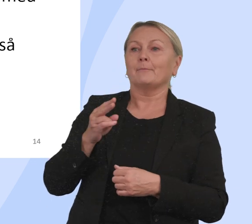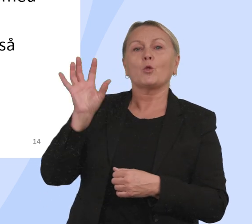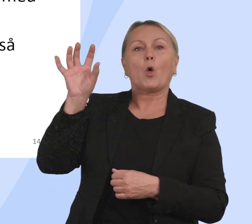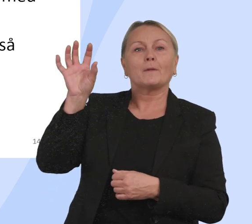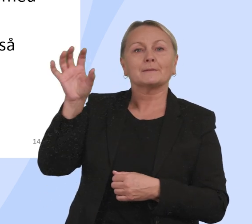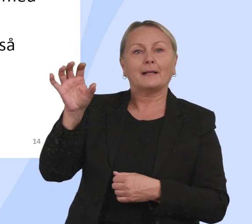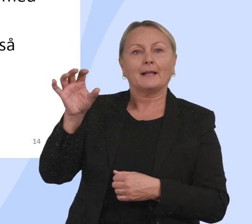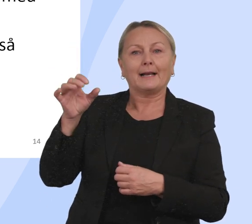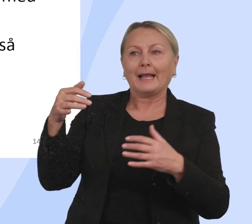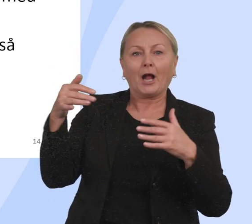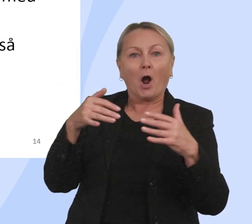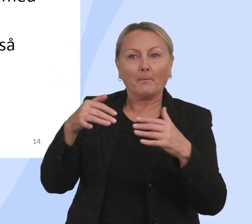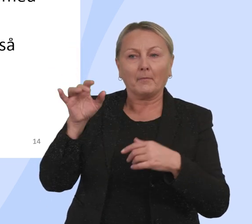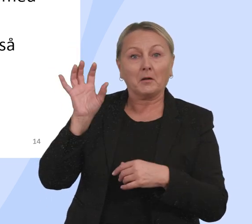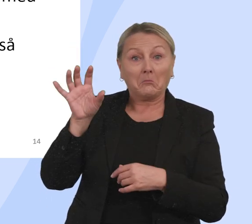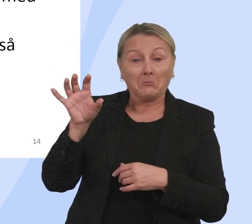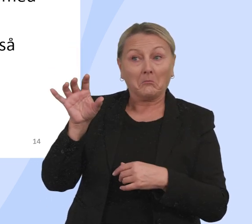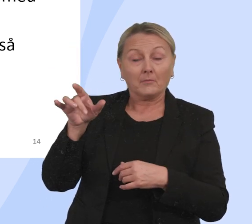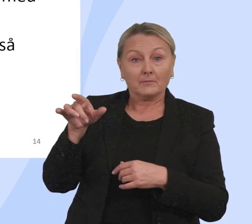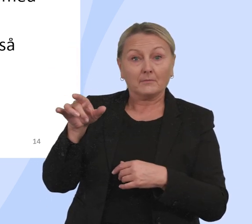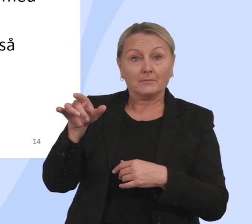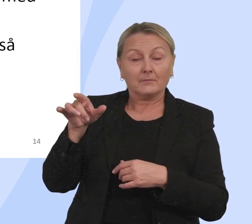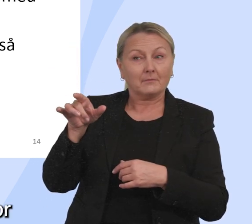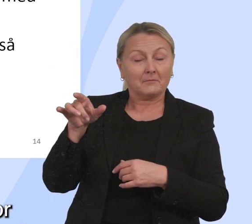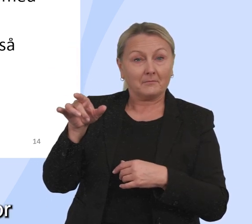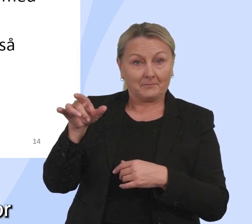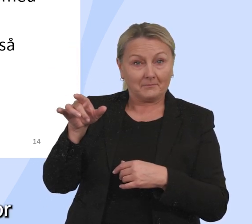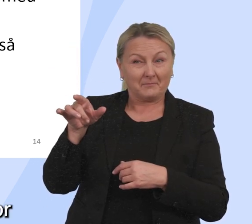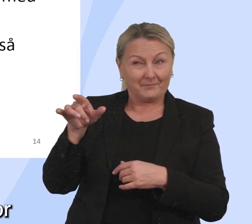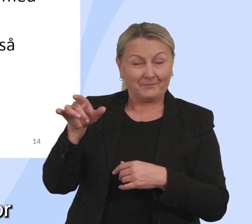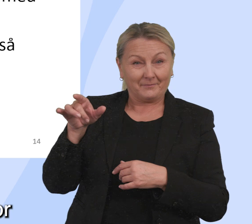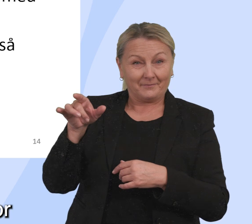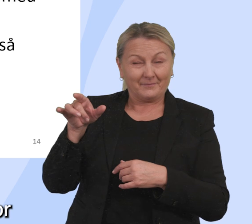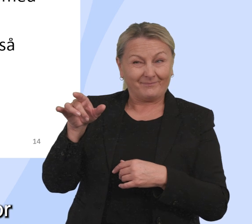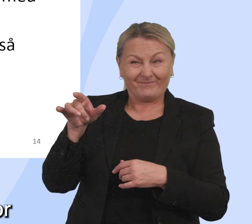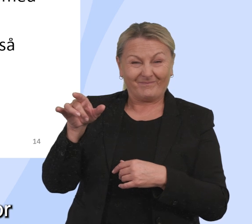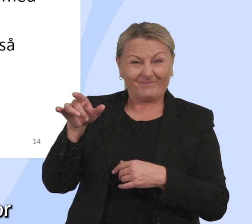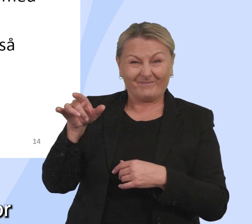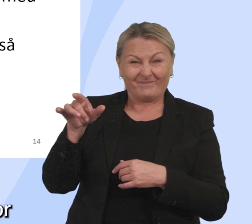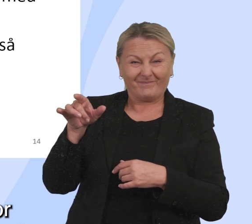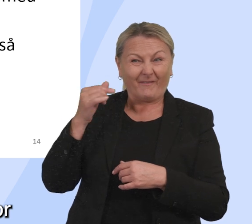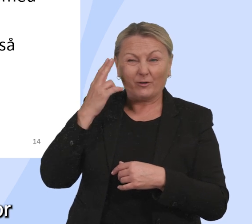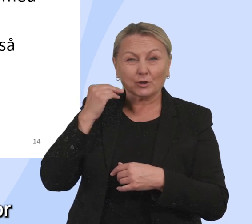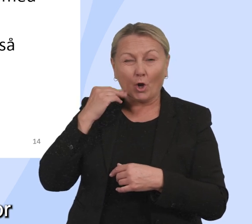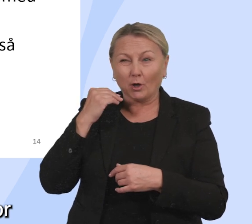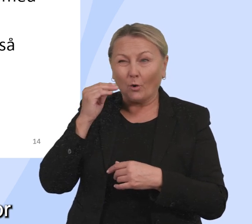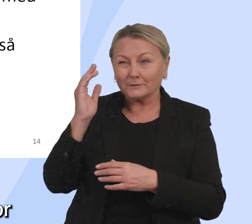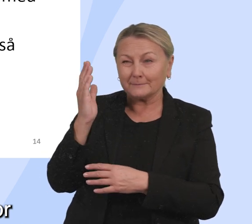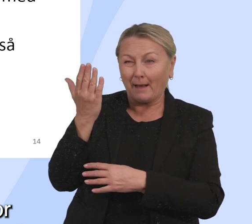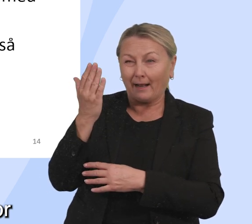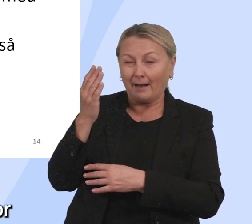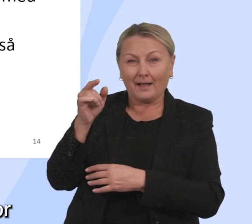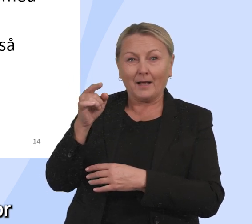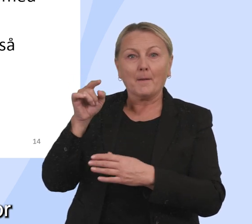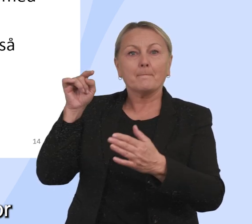som min person, når jeg kigger på en håndboldspiller i en kamp, så vil jeg aldrig nogensinde komme frem til at forsøge at spejle